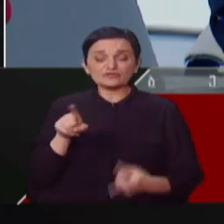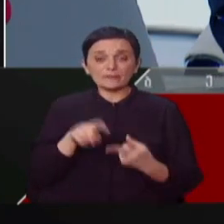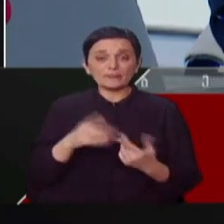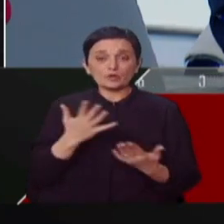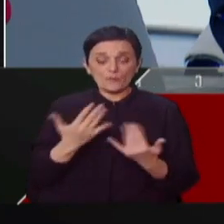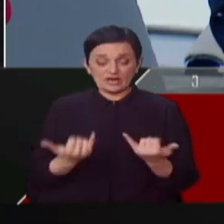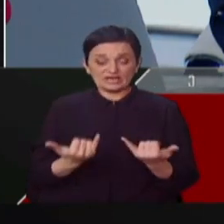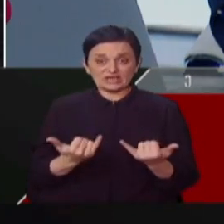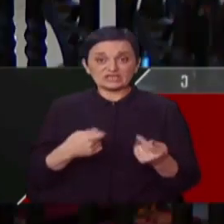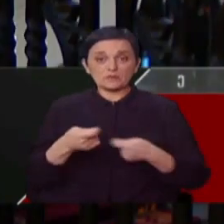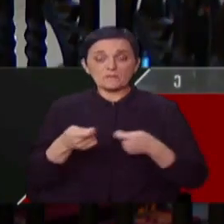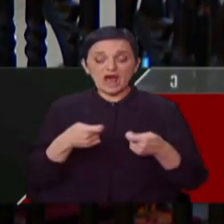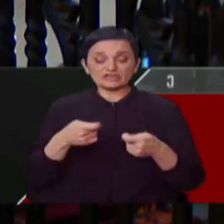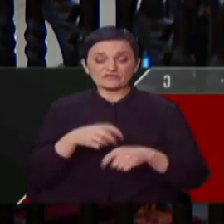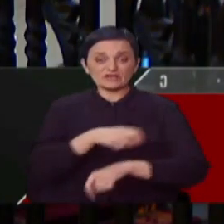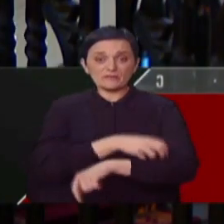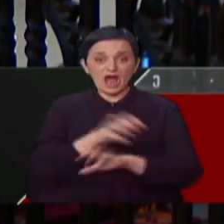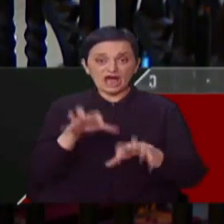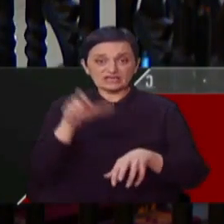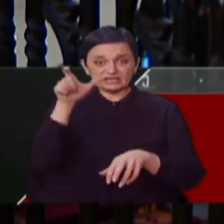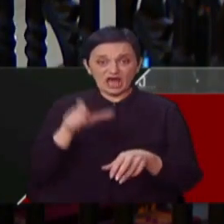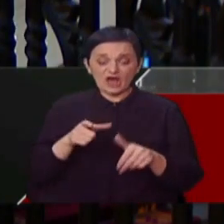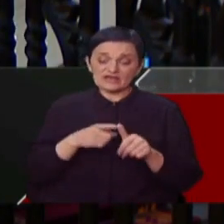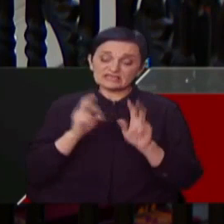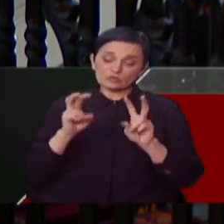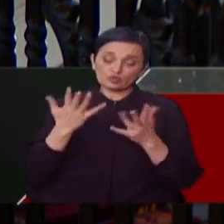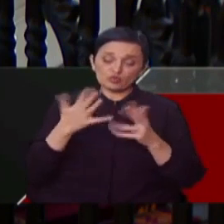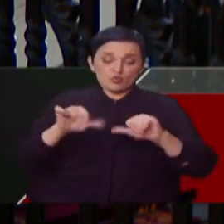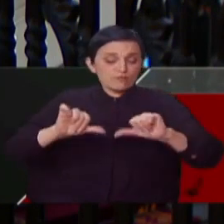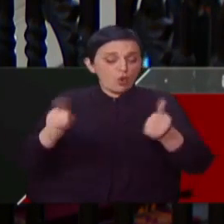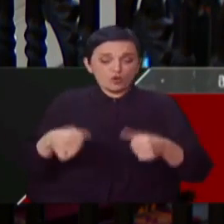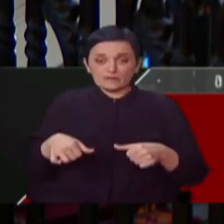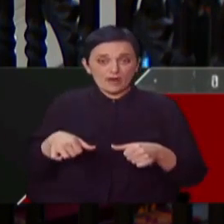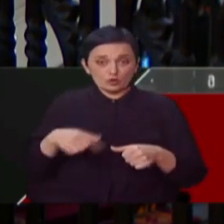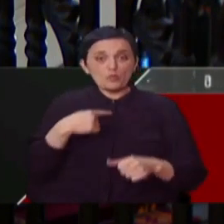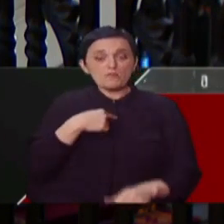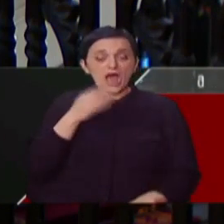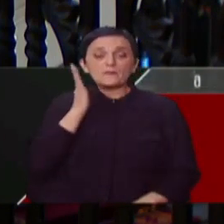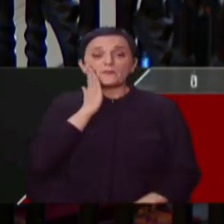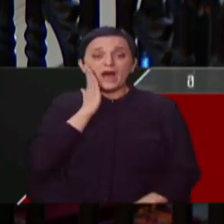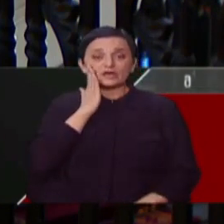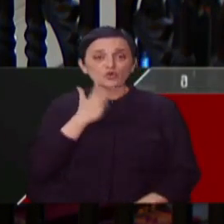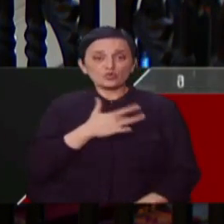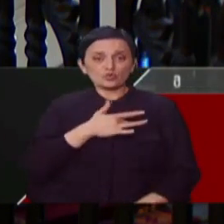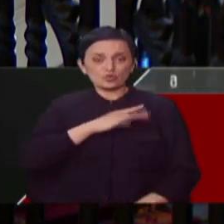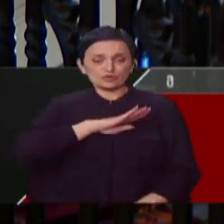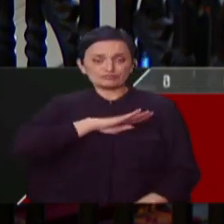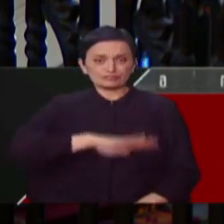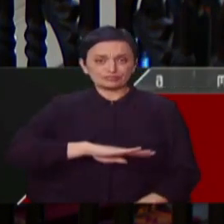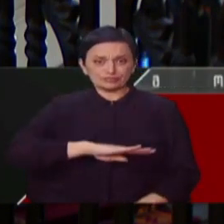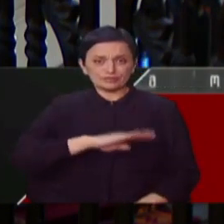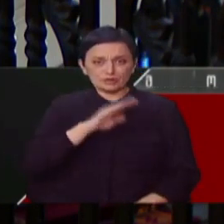რომელიც დღეს მართველი პარტიის თავმჯდომარეა სიმბოლურად თუ ფორმალურად. Მე მართლა გული დამწყდა